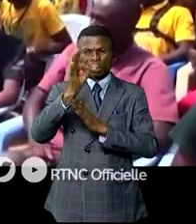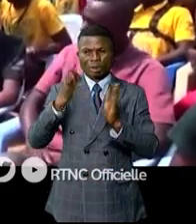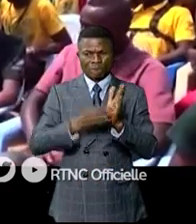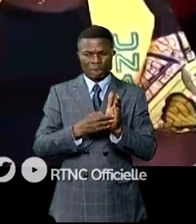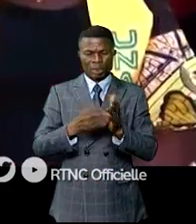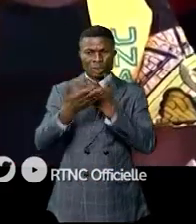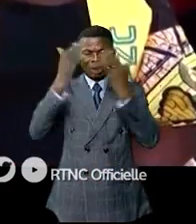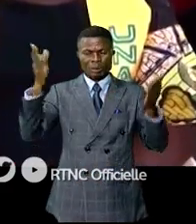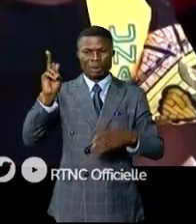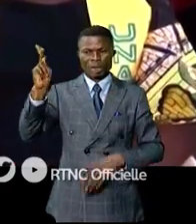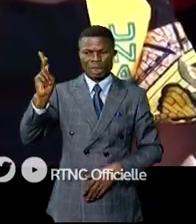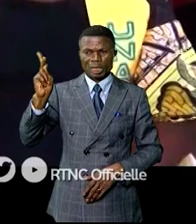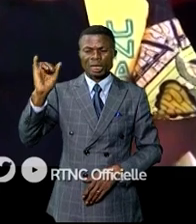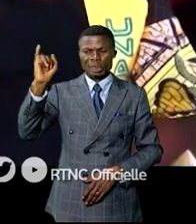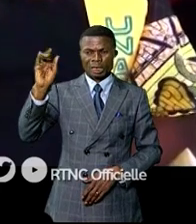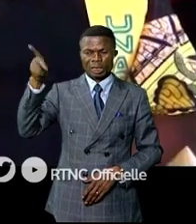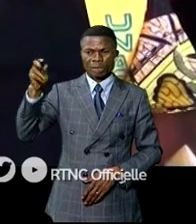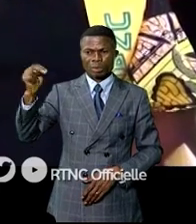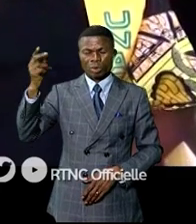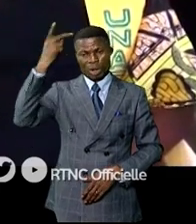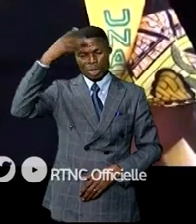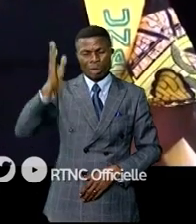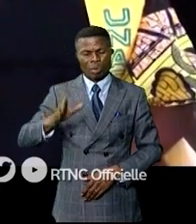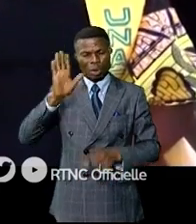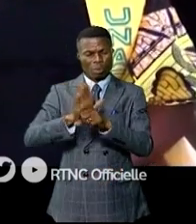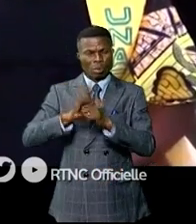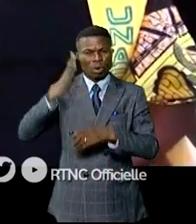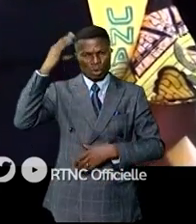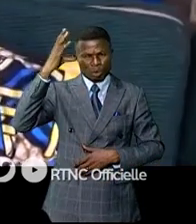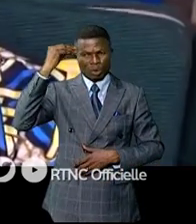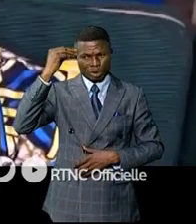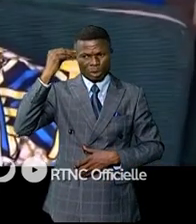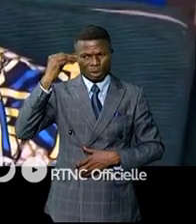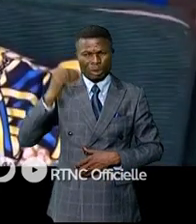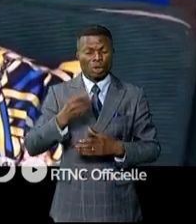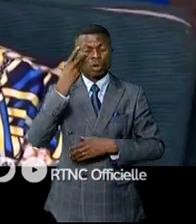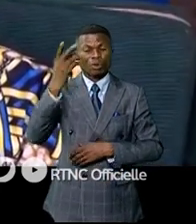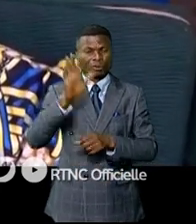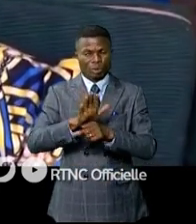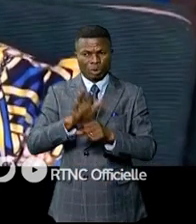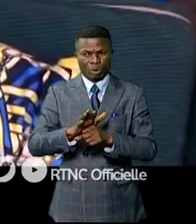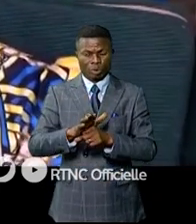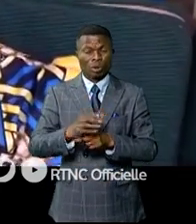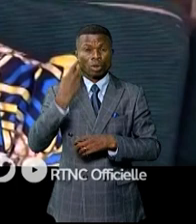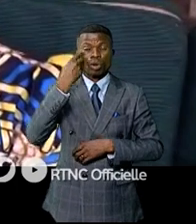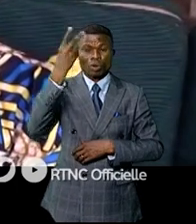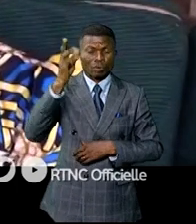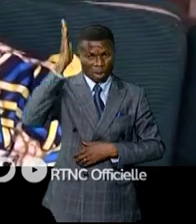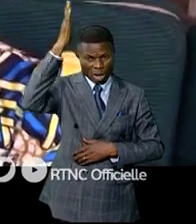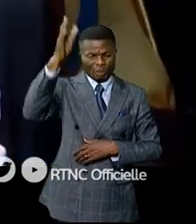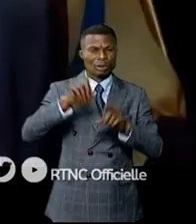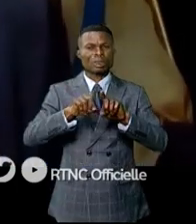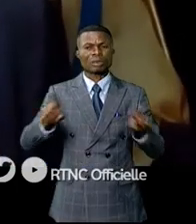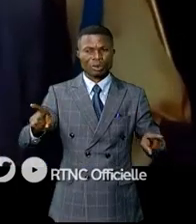la cité de Kipushi. Un politicien à expérience constructive n'a qu'une vision, celle de regarder l'avenir